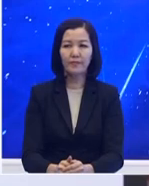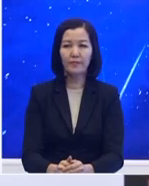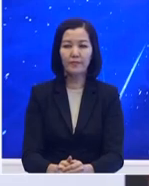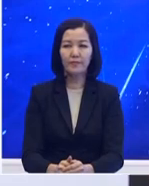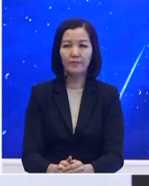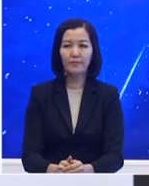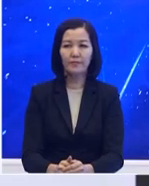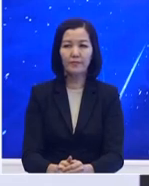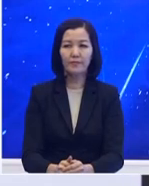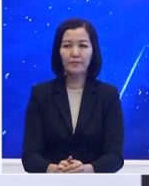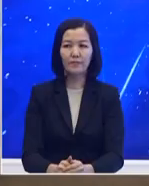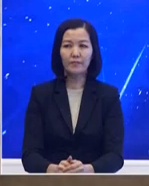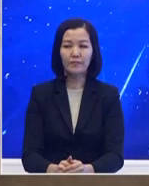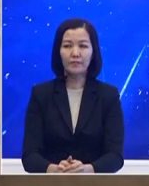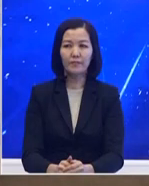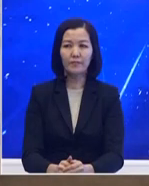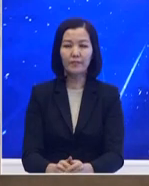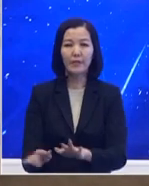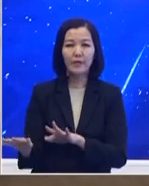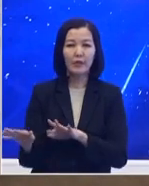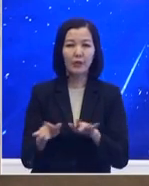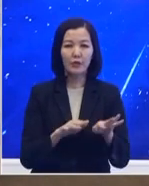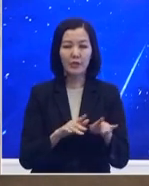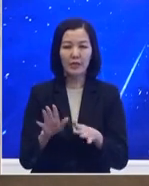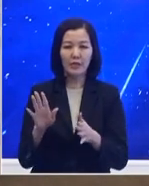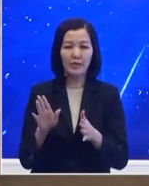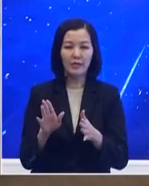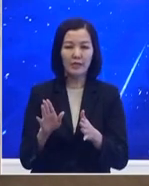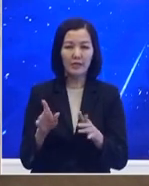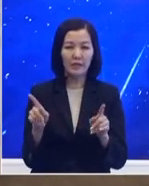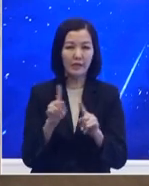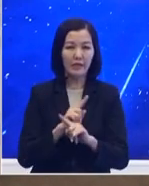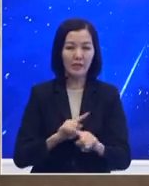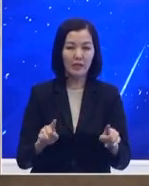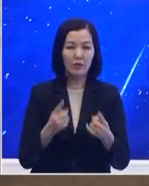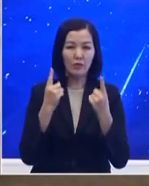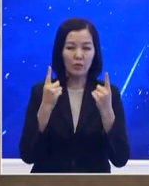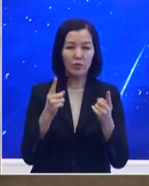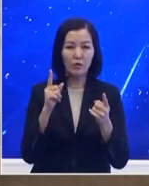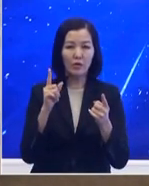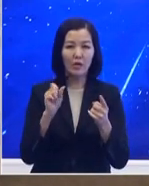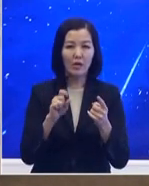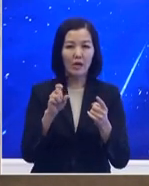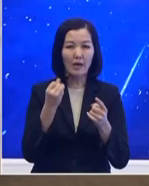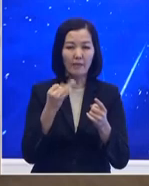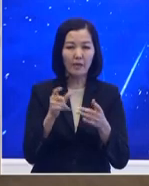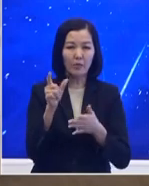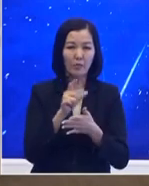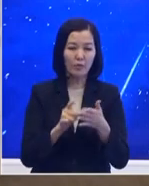sadness or passion for something. Шараның негізгі ерекшелігі ұлы Абайдың